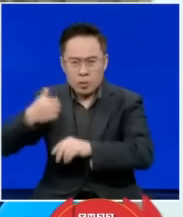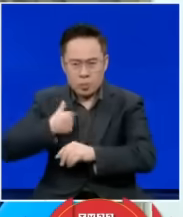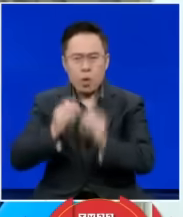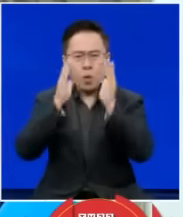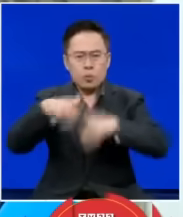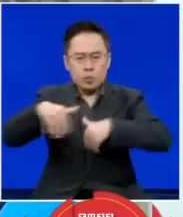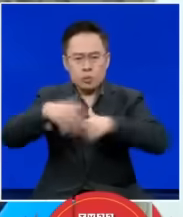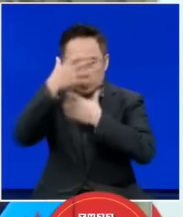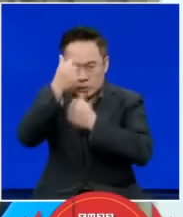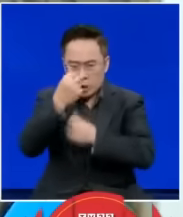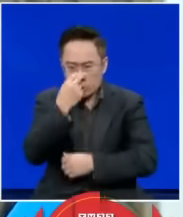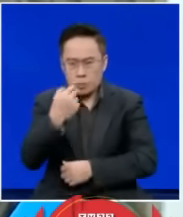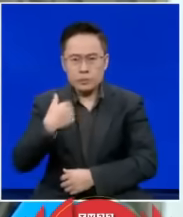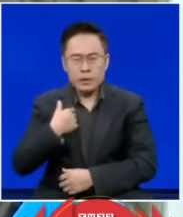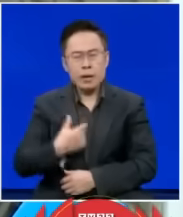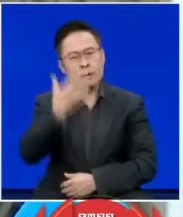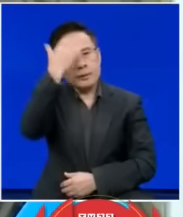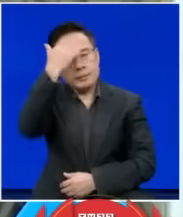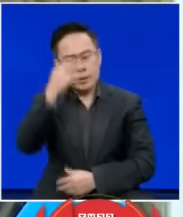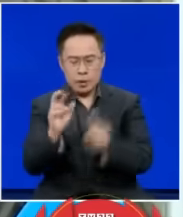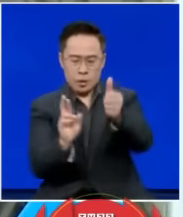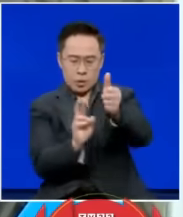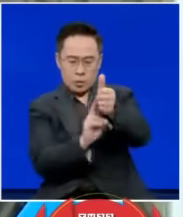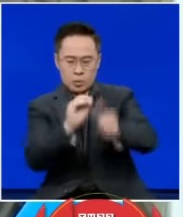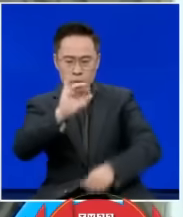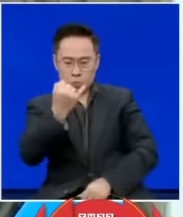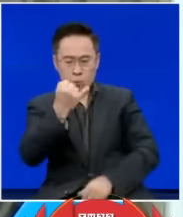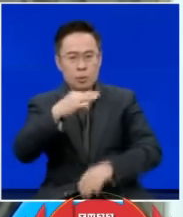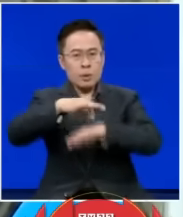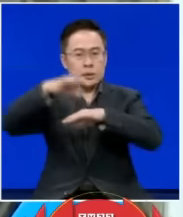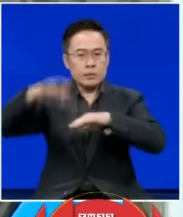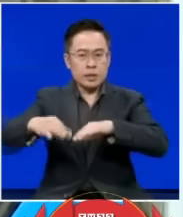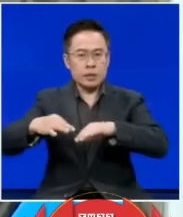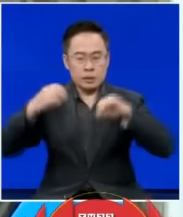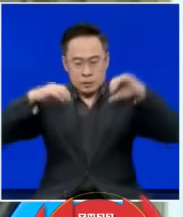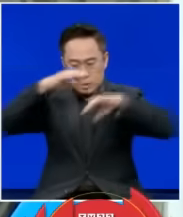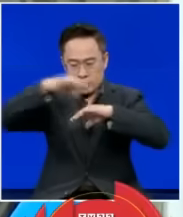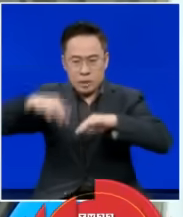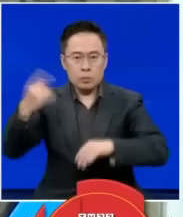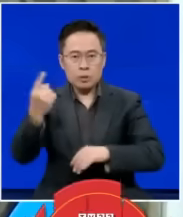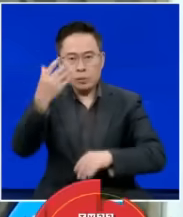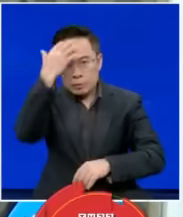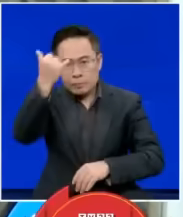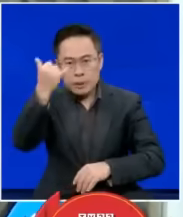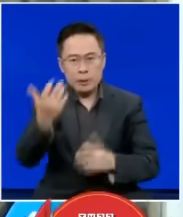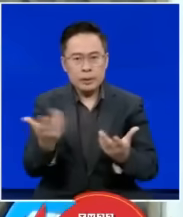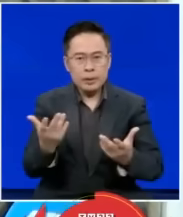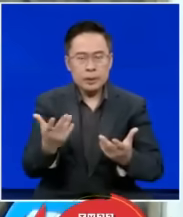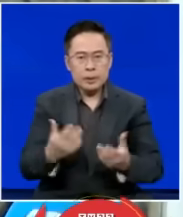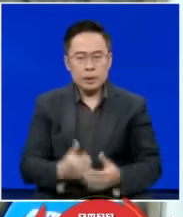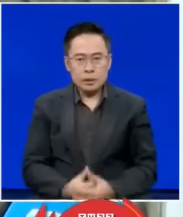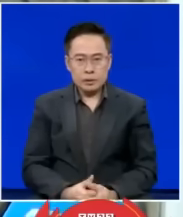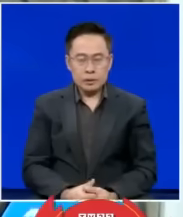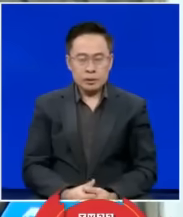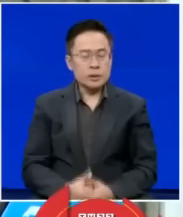ามเอ๊ะแล้วเหตุผลที่ทำให้บิ๊กโจ๊กออกจากราชการไว้ก่อนเพราะว่ากลัวจะไปแทรกแซงคดีหรือว่ายังมีอิทธิพลอยู่ใช่ไหมนายกบอก